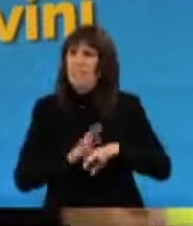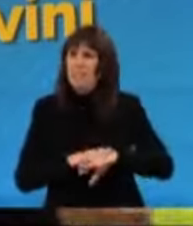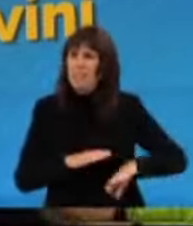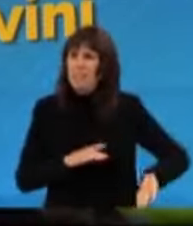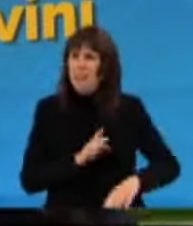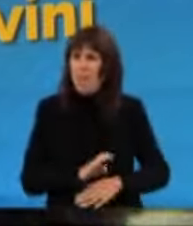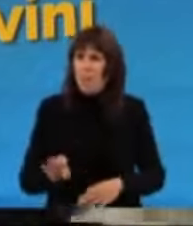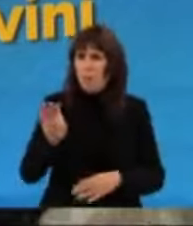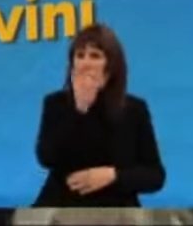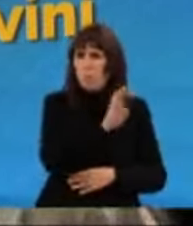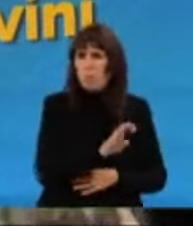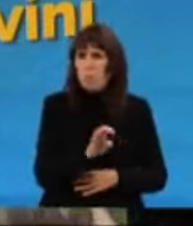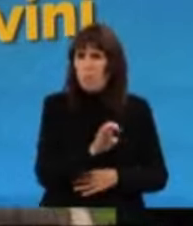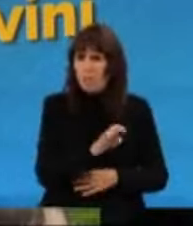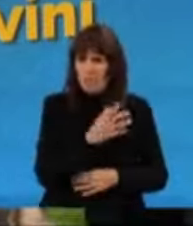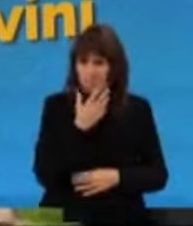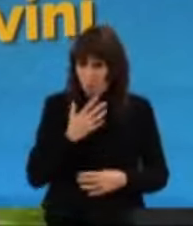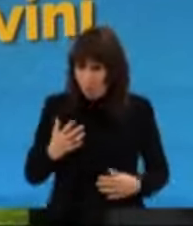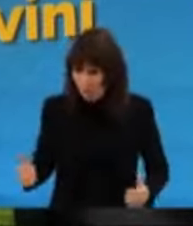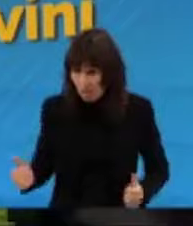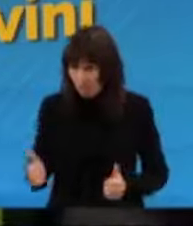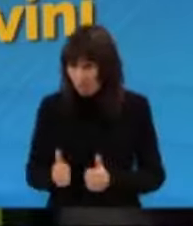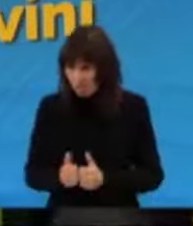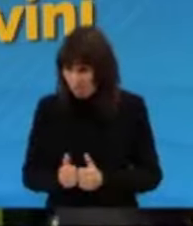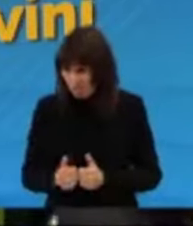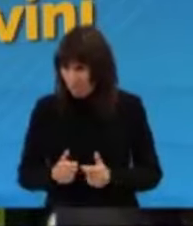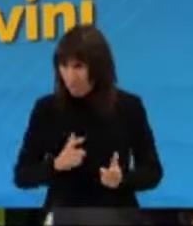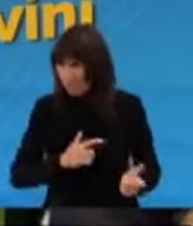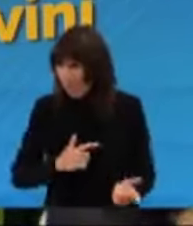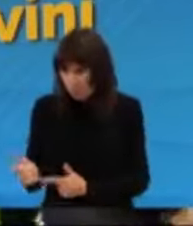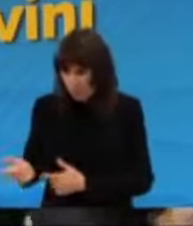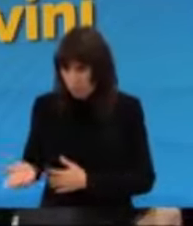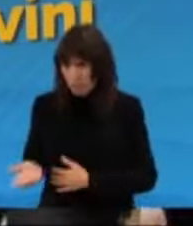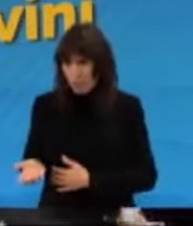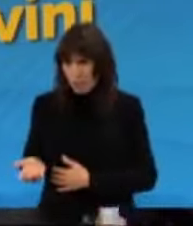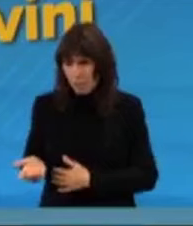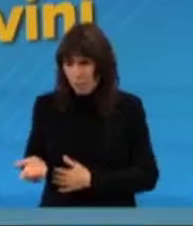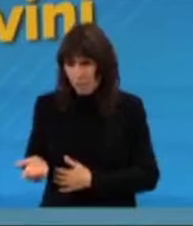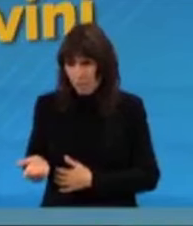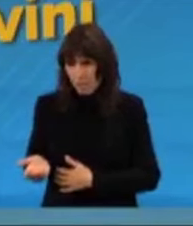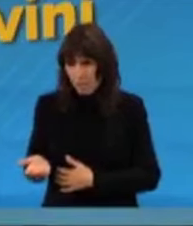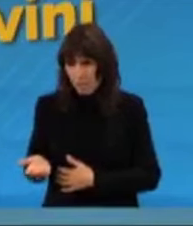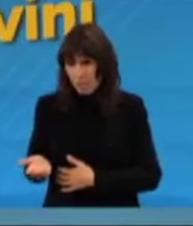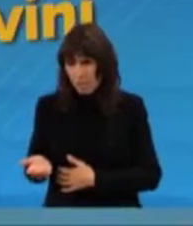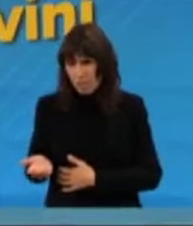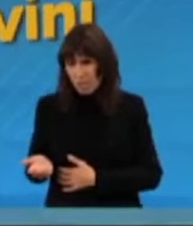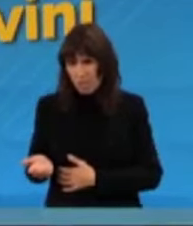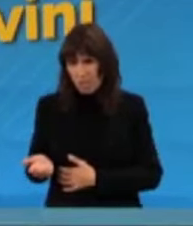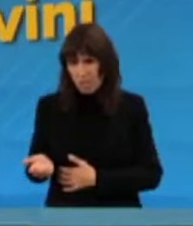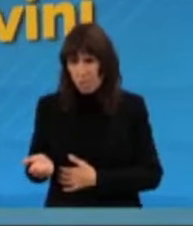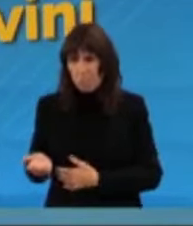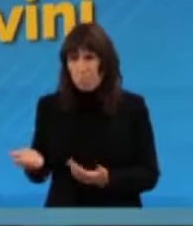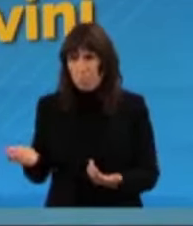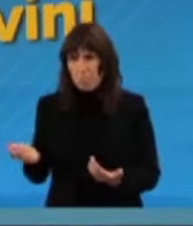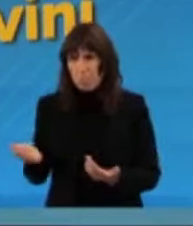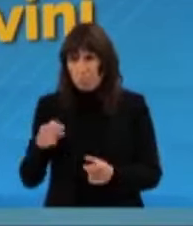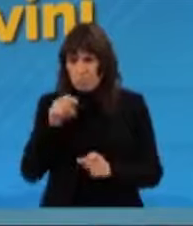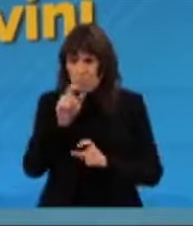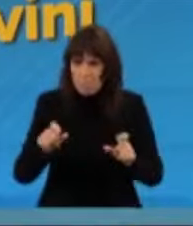preferisce essere al fianco dei terroristi, di quelli che non danno valore alle donne